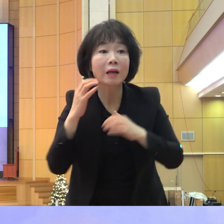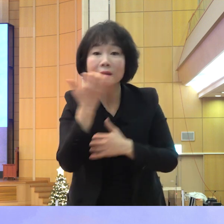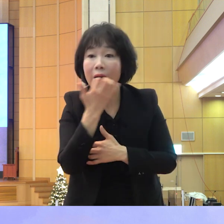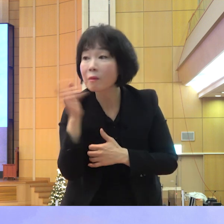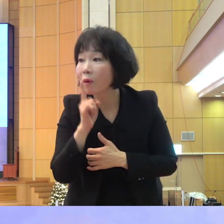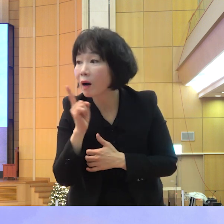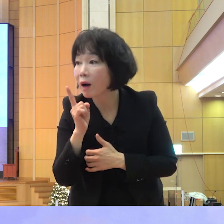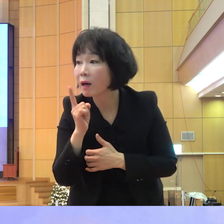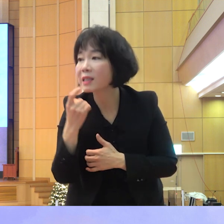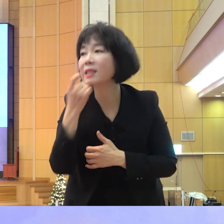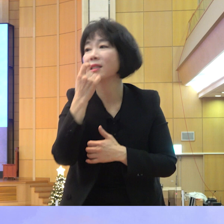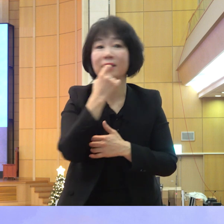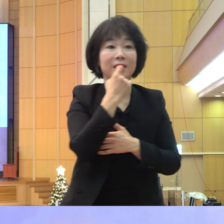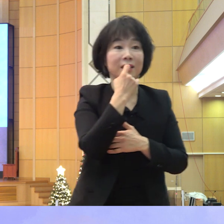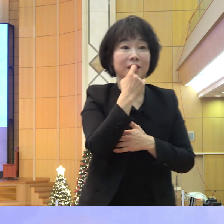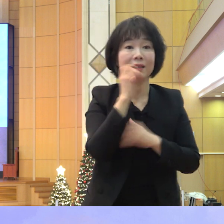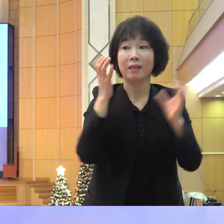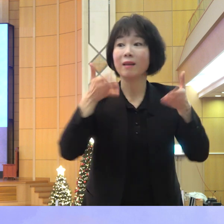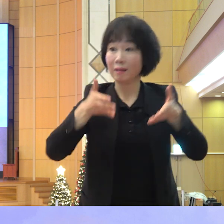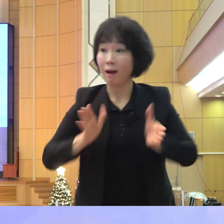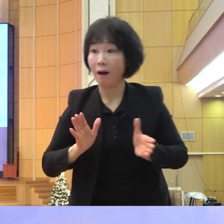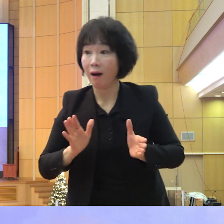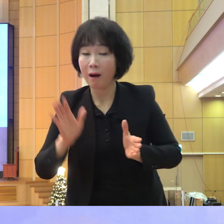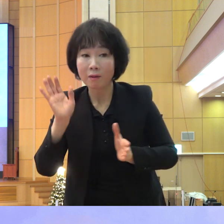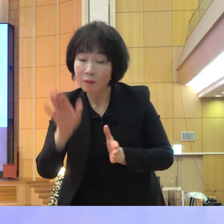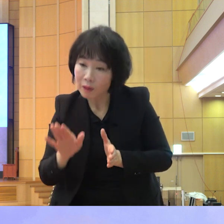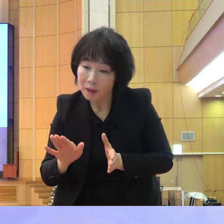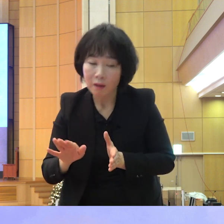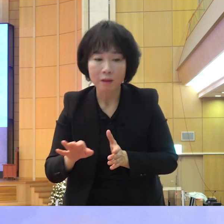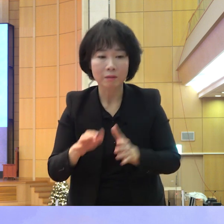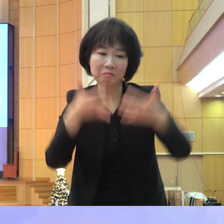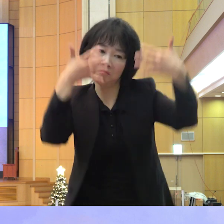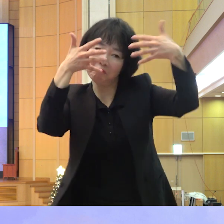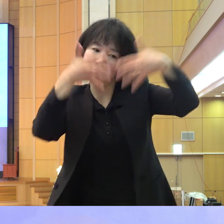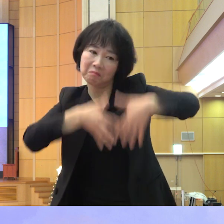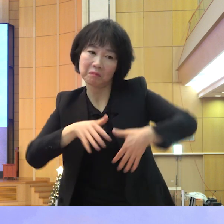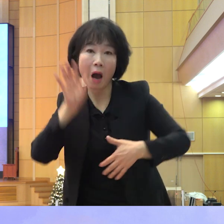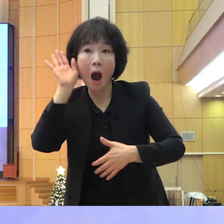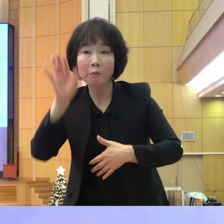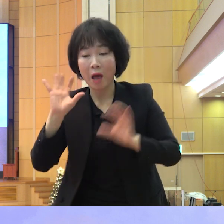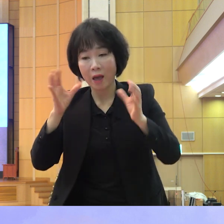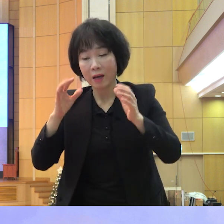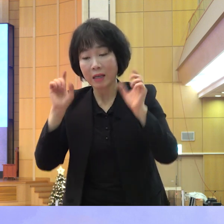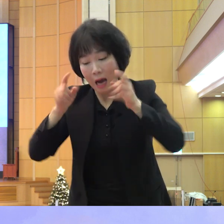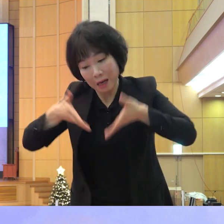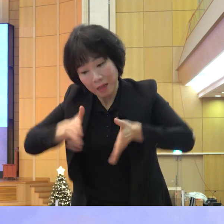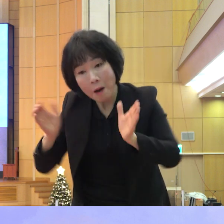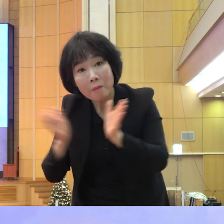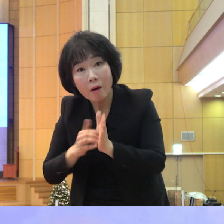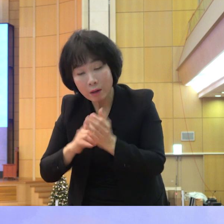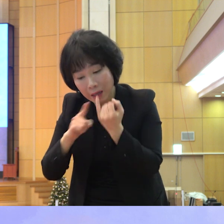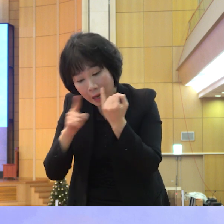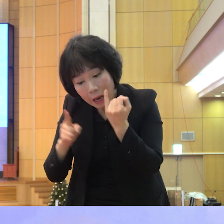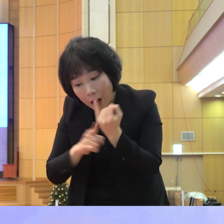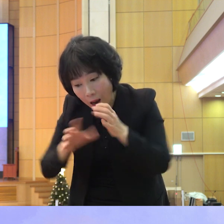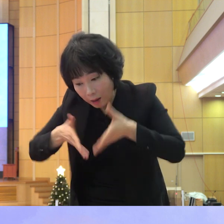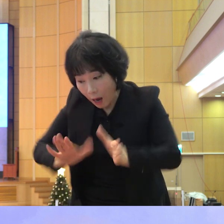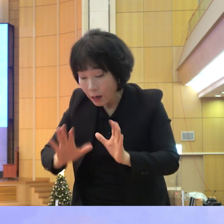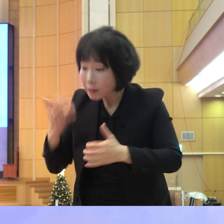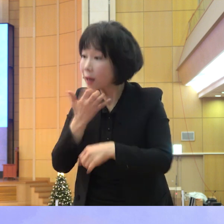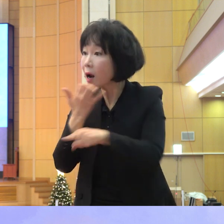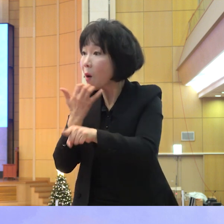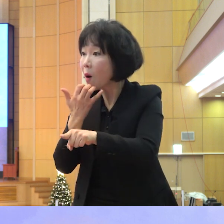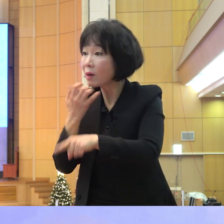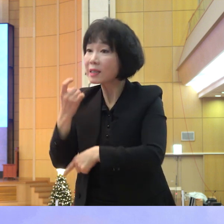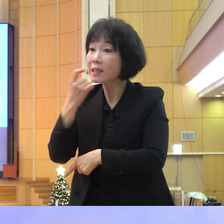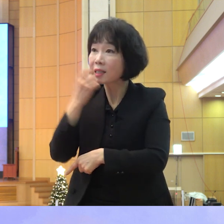나 같으면 자기 딸을 줘서 그래서 사유도 자식 아니야? 그 자기 딸이 야곱에게 이렇게